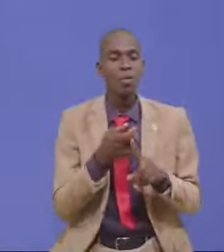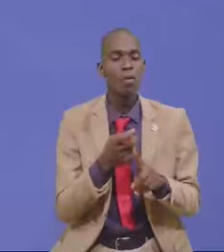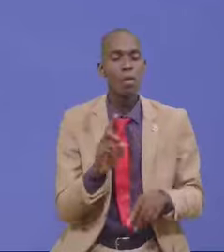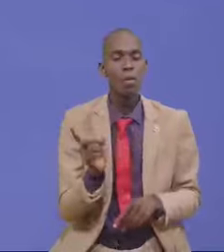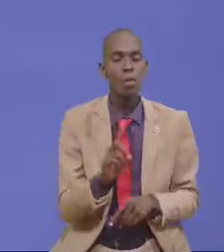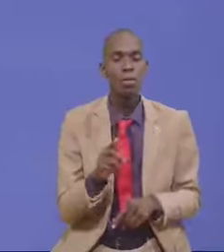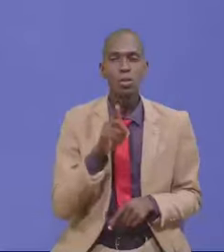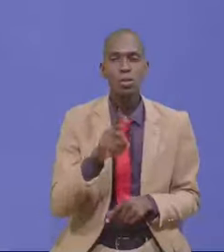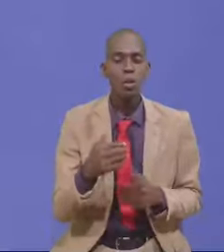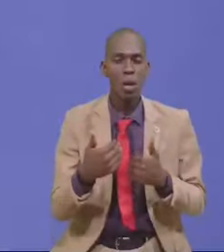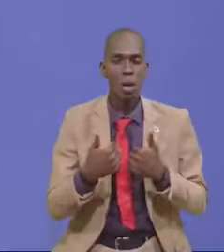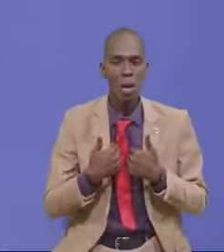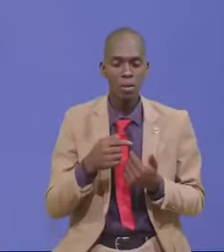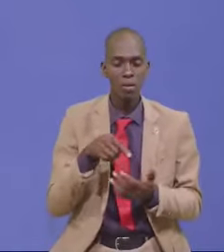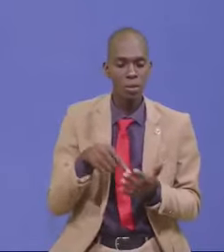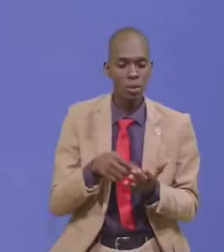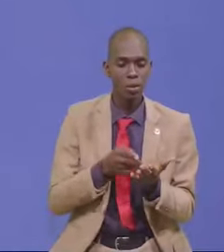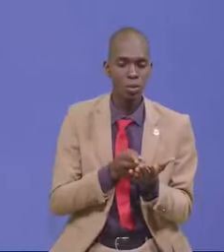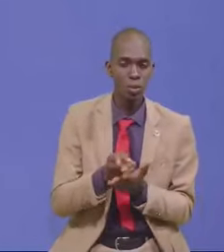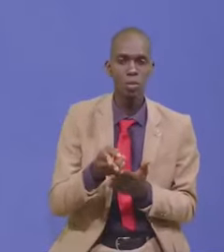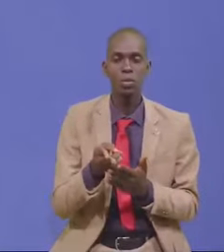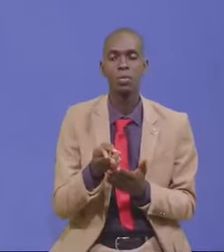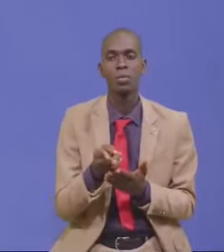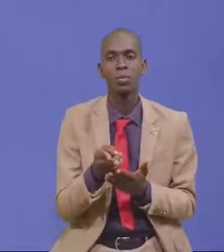D'où vous pouvez trouver cette vérité?